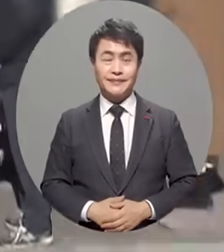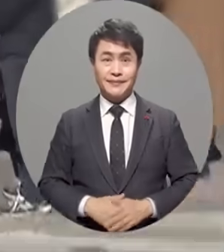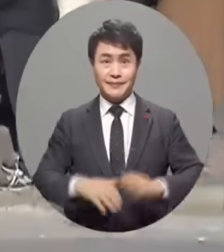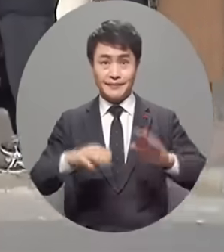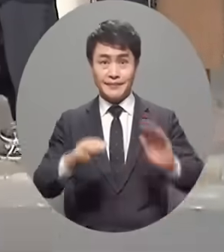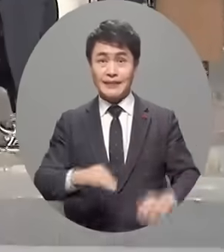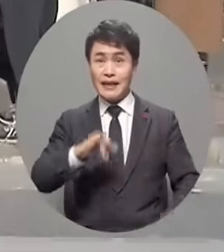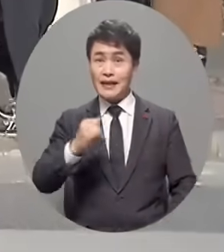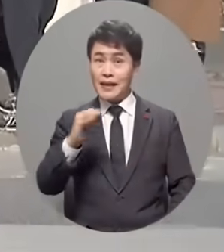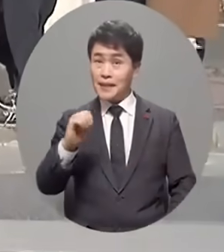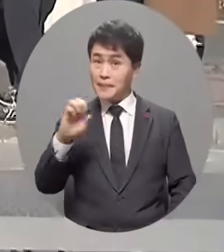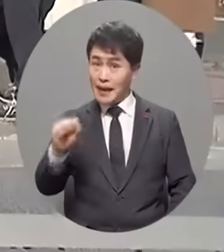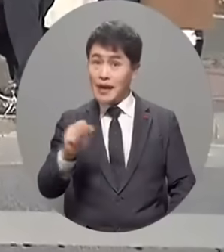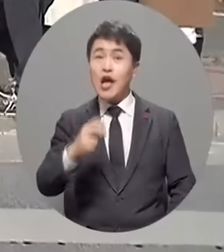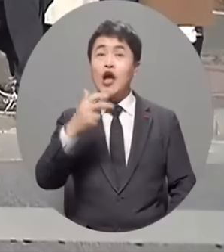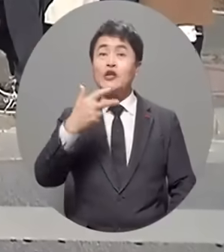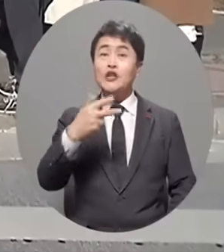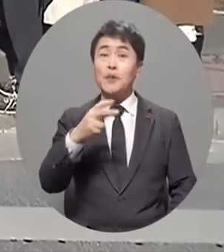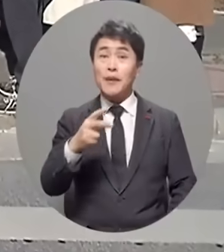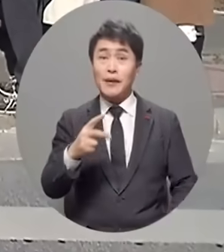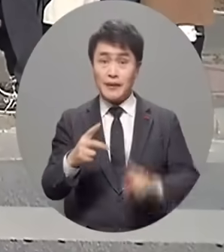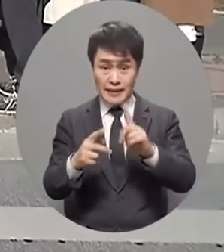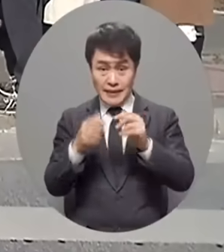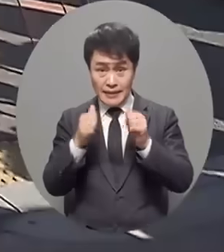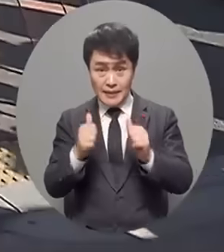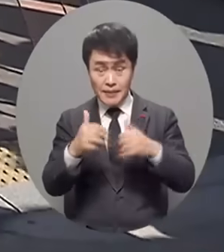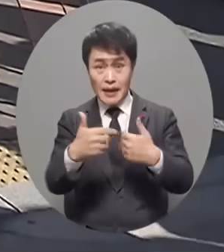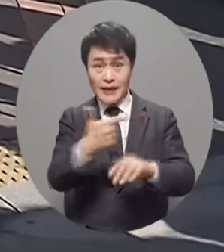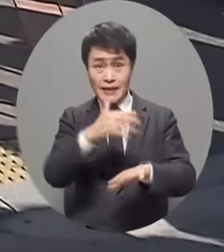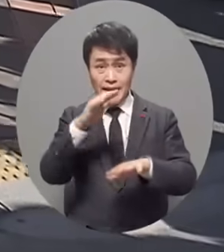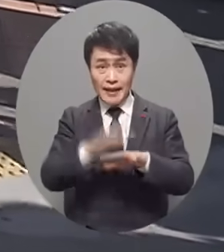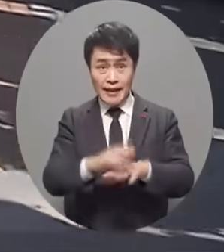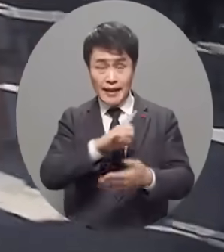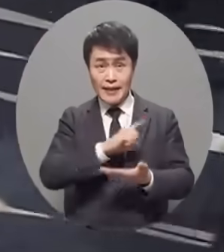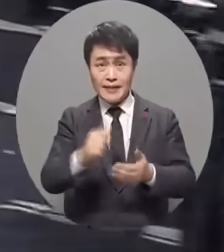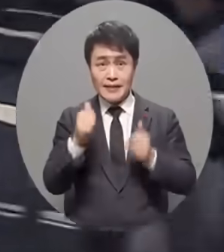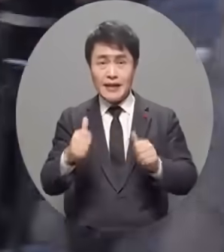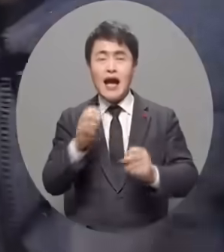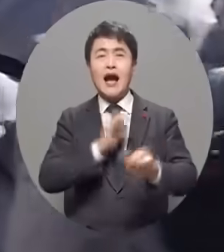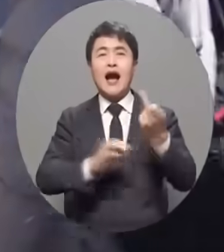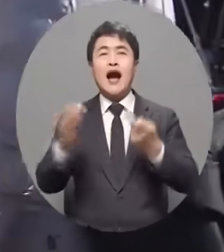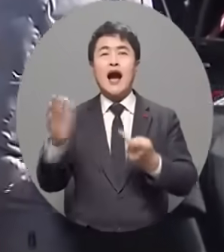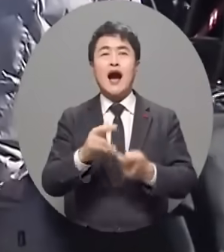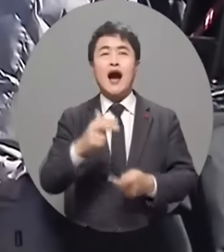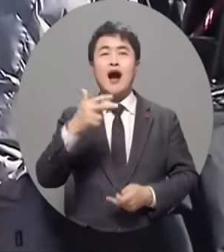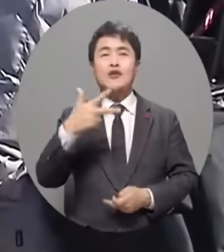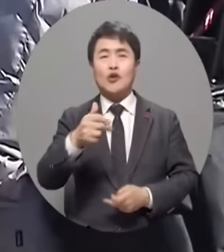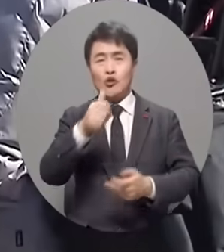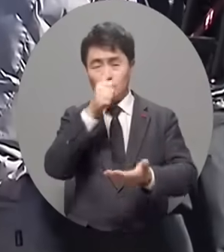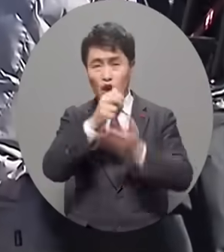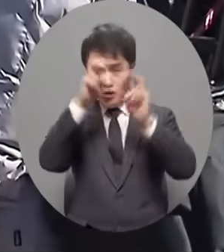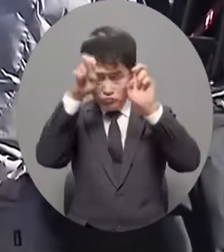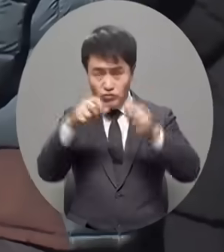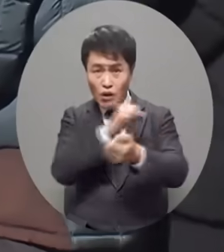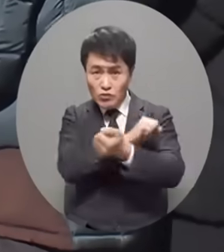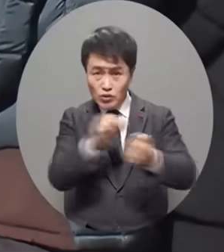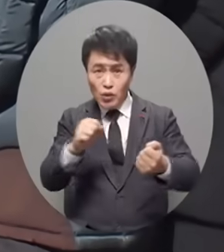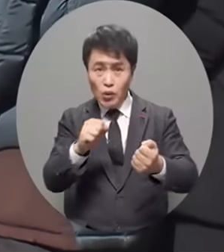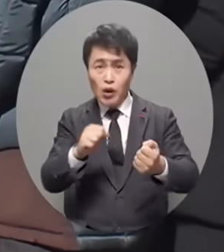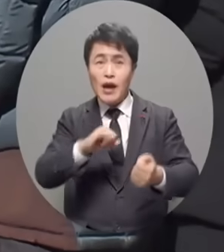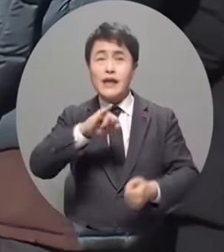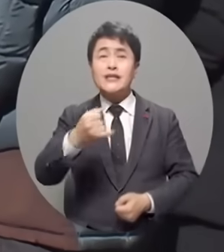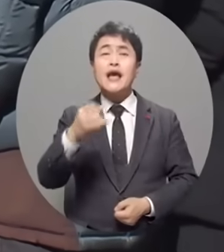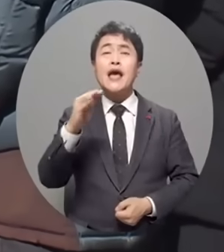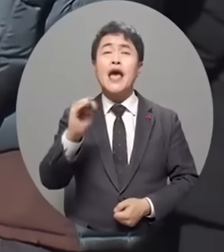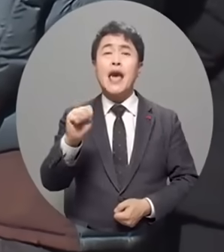JMS 총재 정명석의 1심 선고가 예정된 대전지방법원. 아침부터 정 씨의 무죄와 석방을 주장하는 JMS